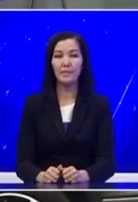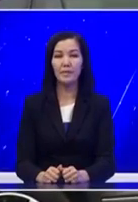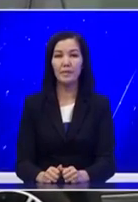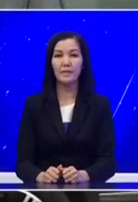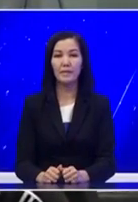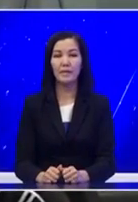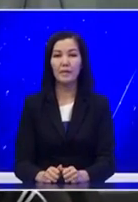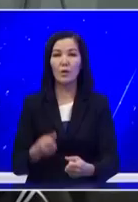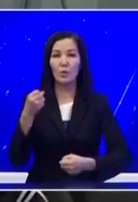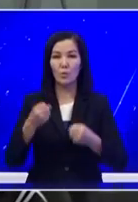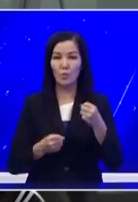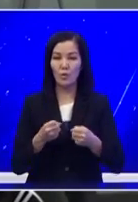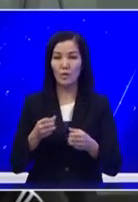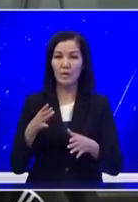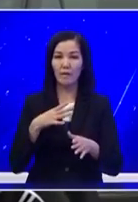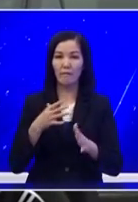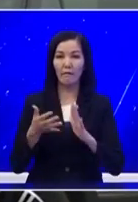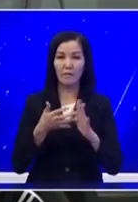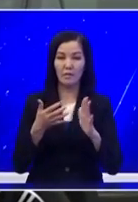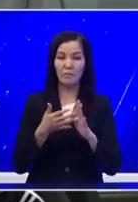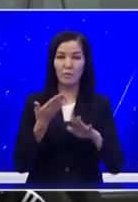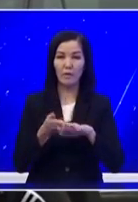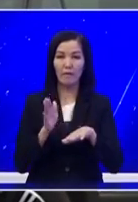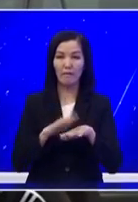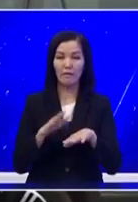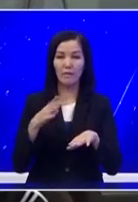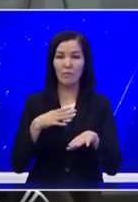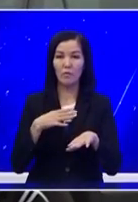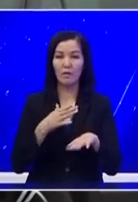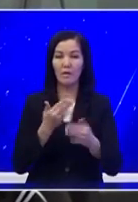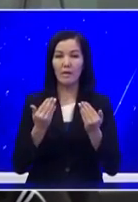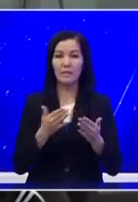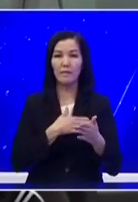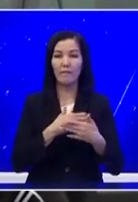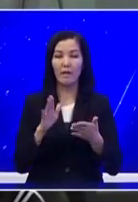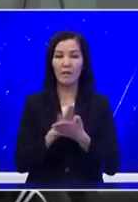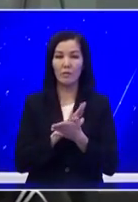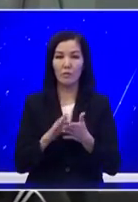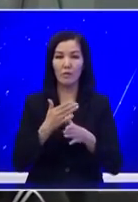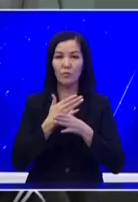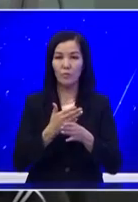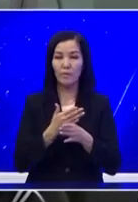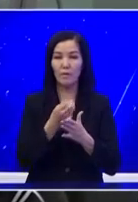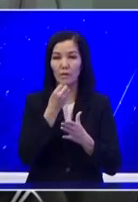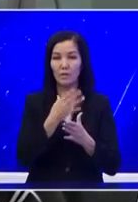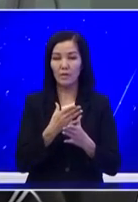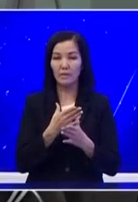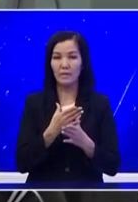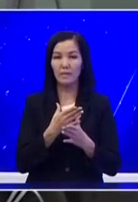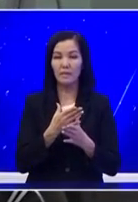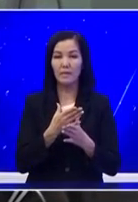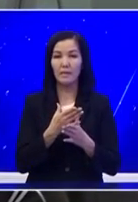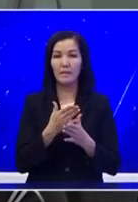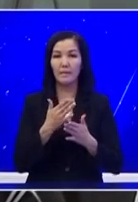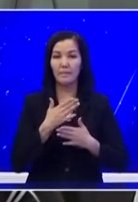Көлік жағынан енді әрине қиындықтар біраз болды бізде. Волонтерлардың арқасында қазіргі уақытта біраз бізге жақсы болды.